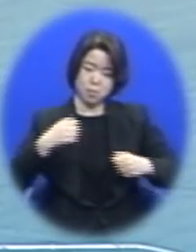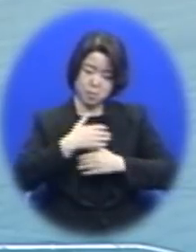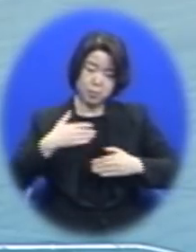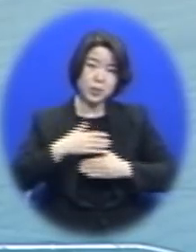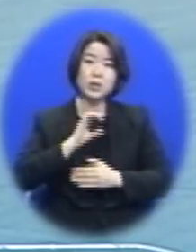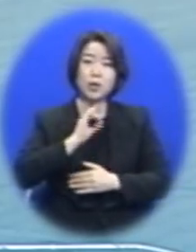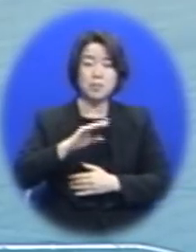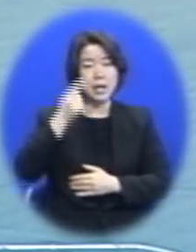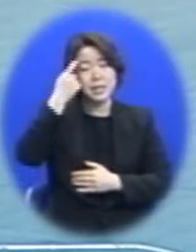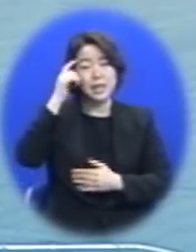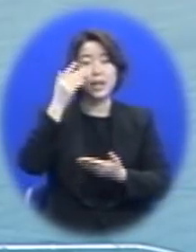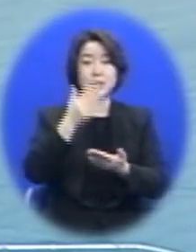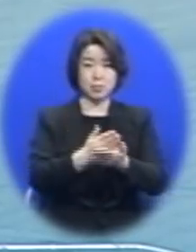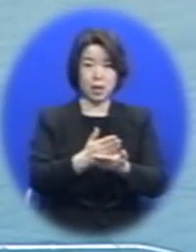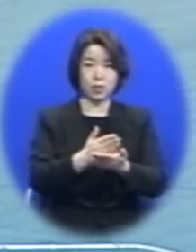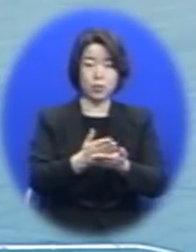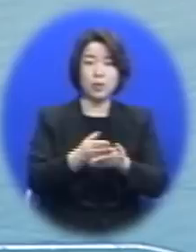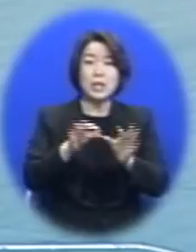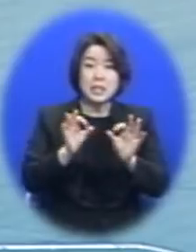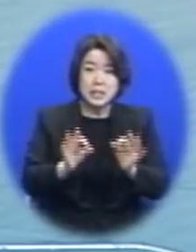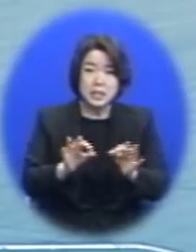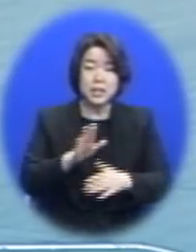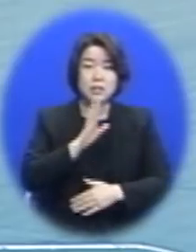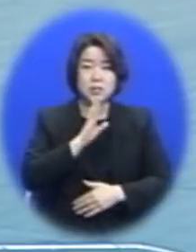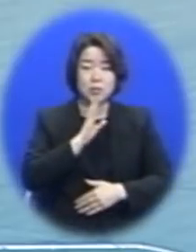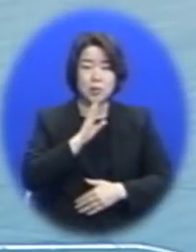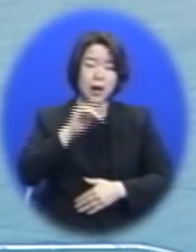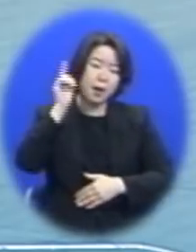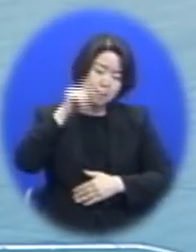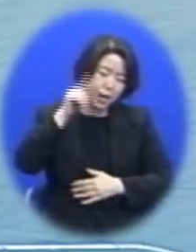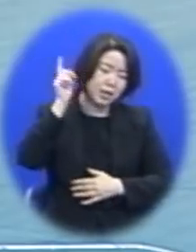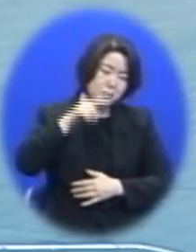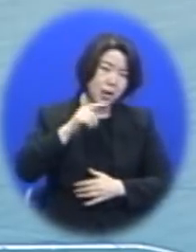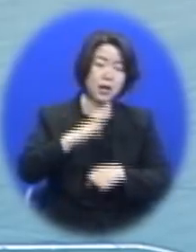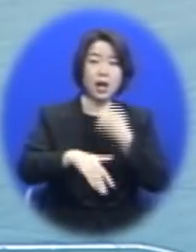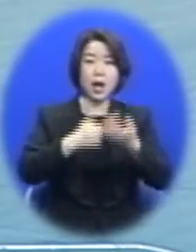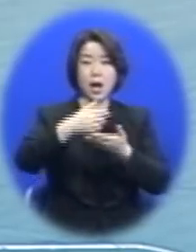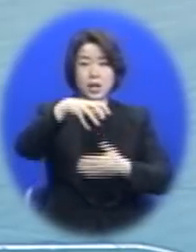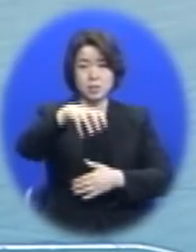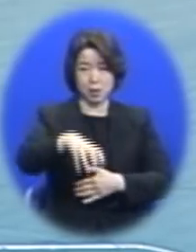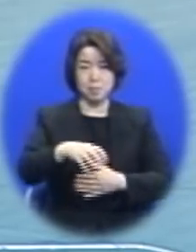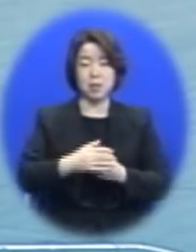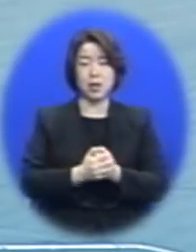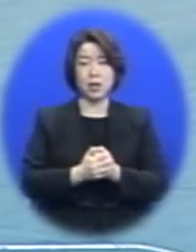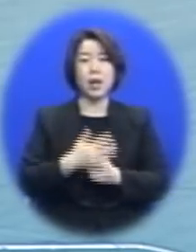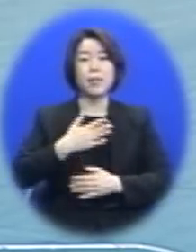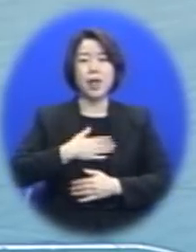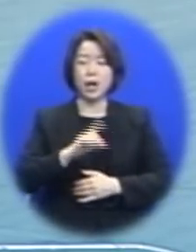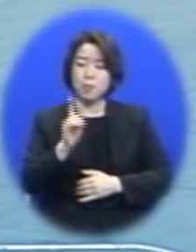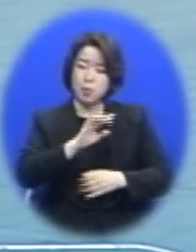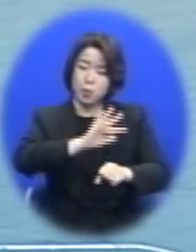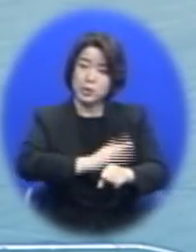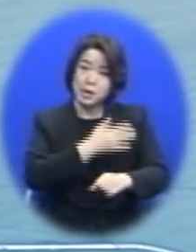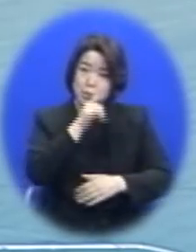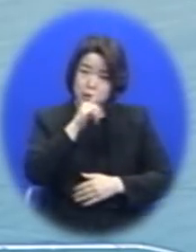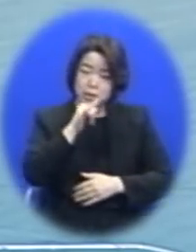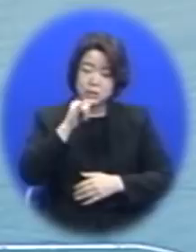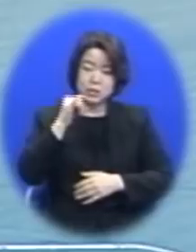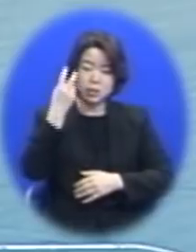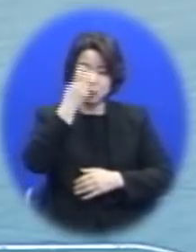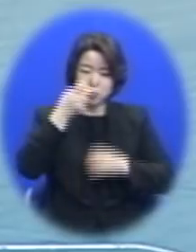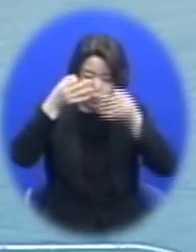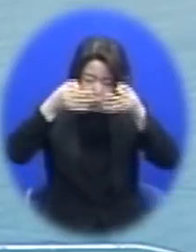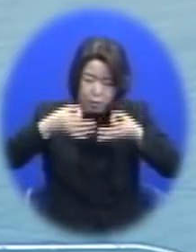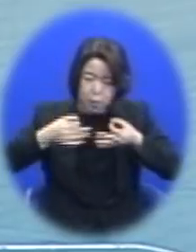말고 이제는 정말 매일매일 하나님 앞에서 내가 무엇을 잘못했나 돌아보고